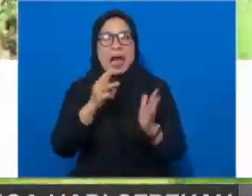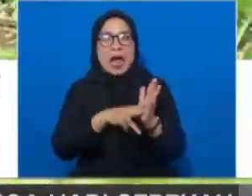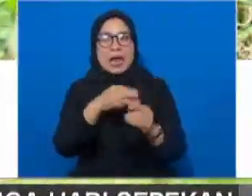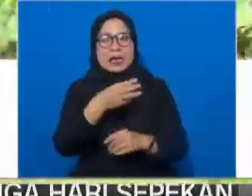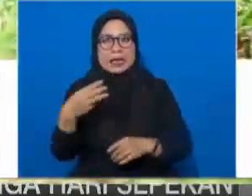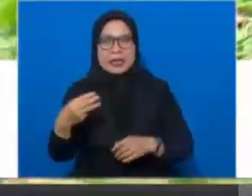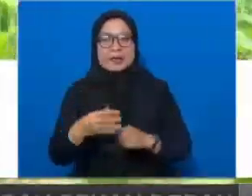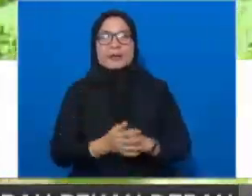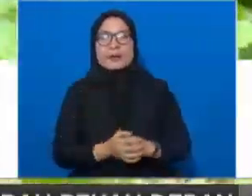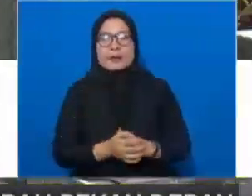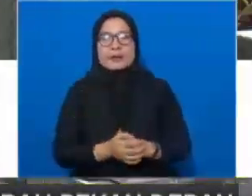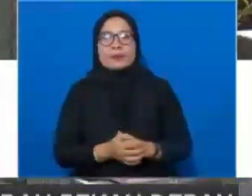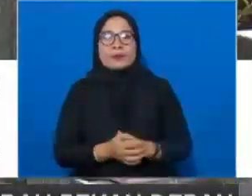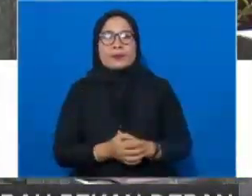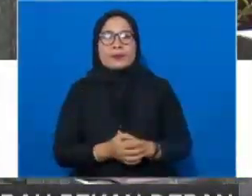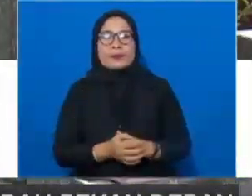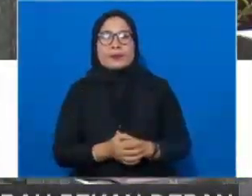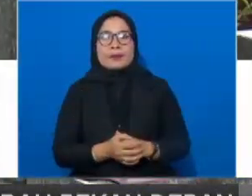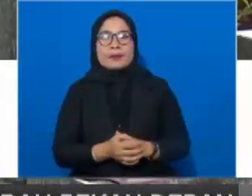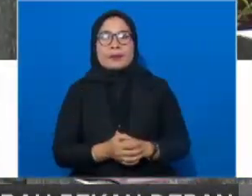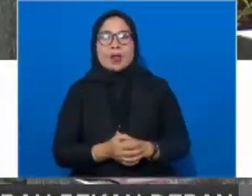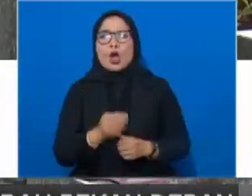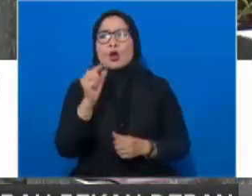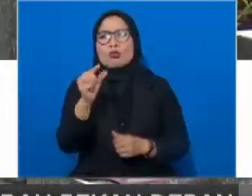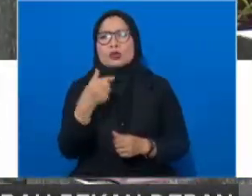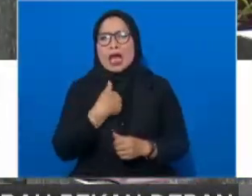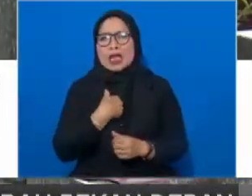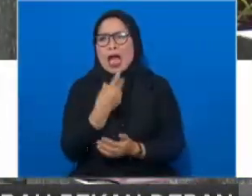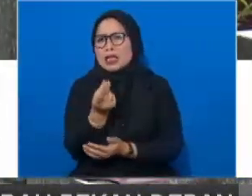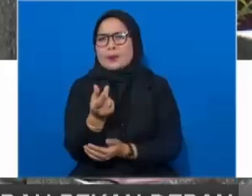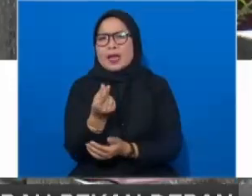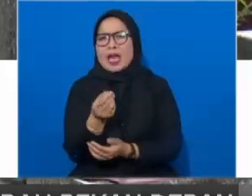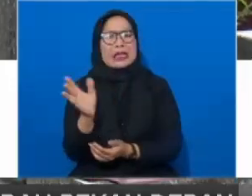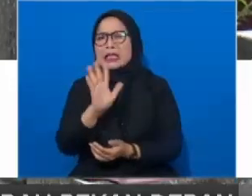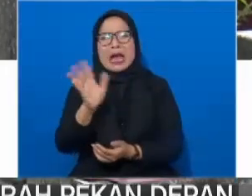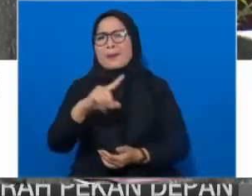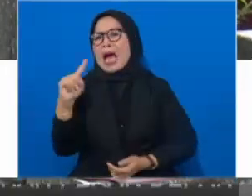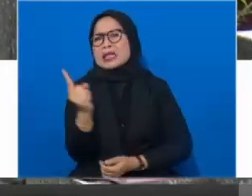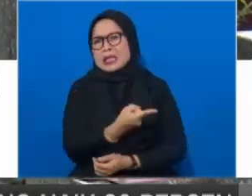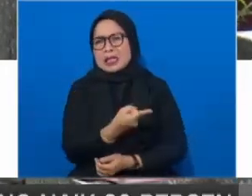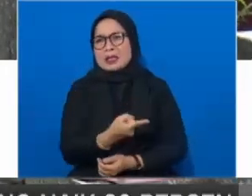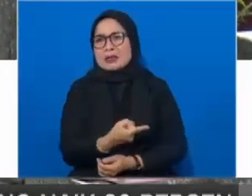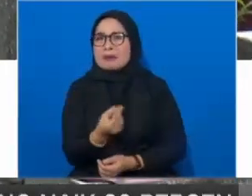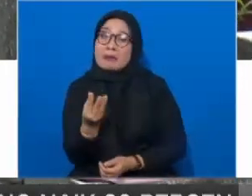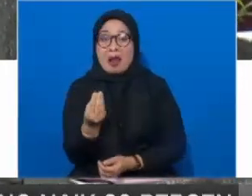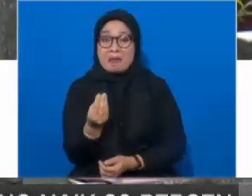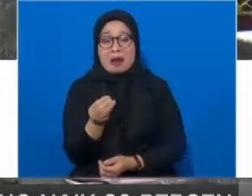sebagai penjaga makam. Masalah bayaran mah nggak bisa dipastiin